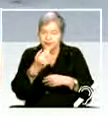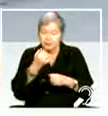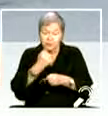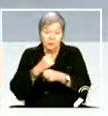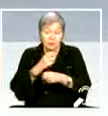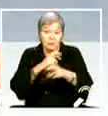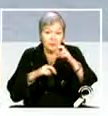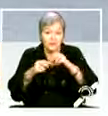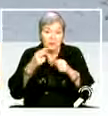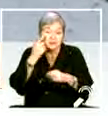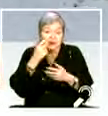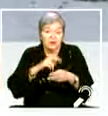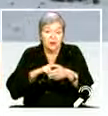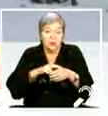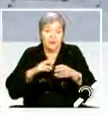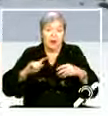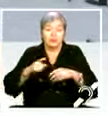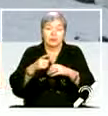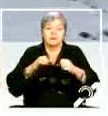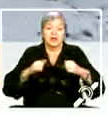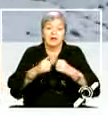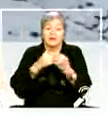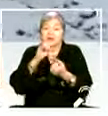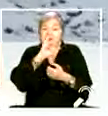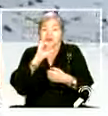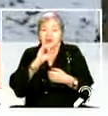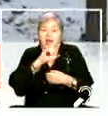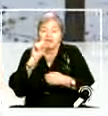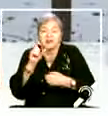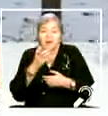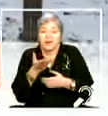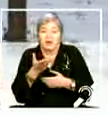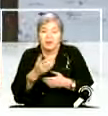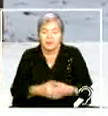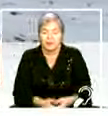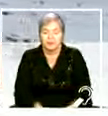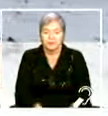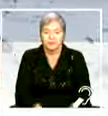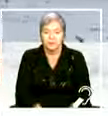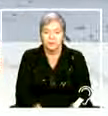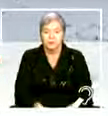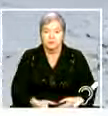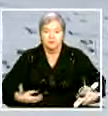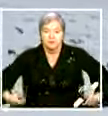cercetări pentru a afla ce s-a întâmplat și cine se face vinovat de producerea accidentului.